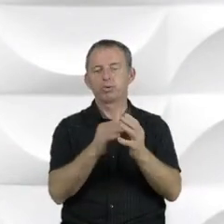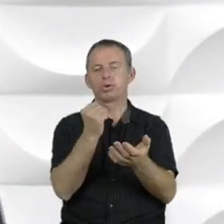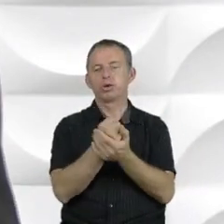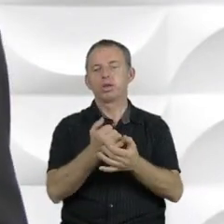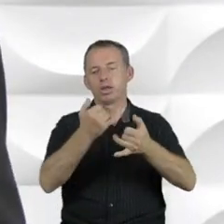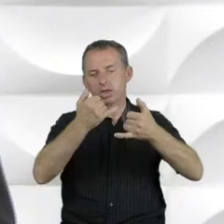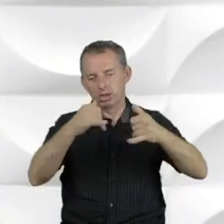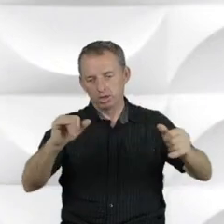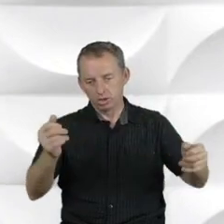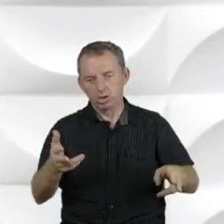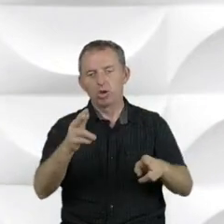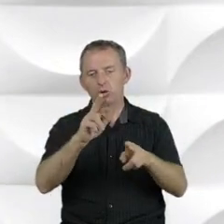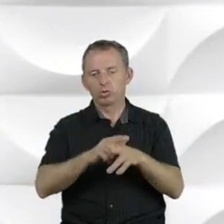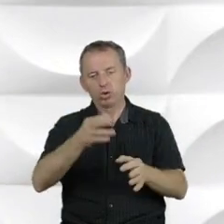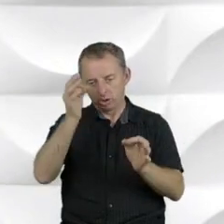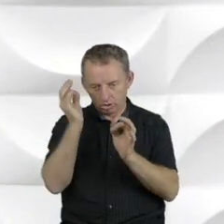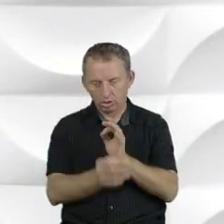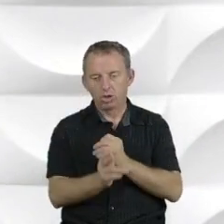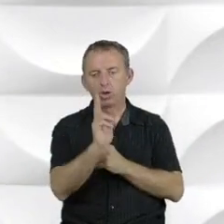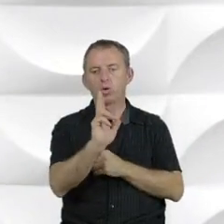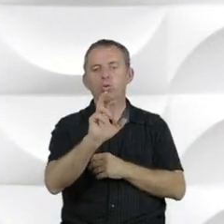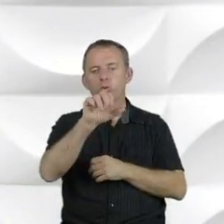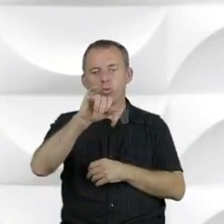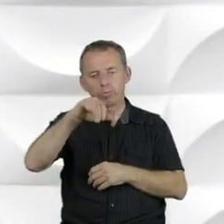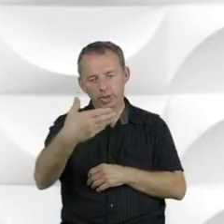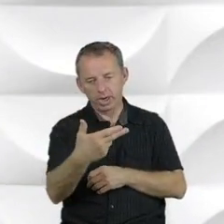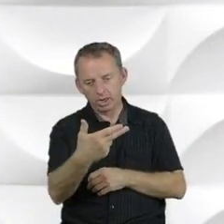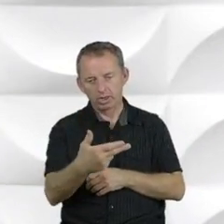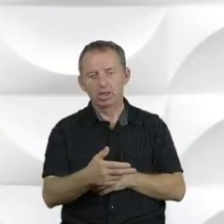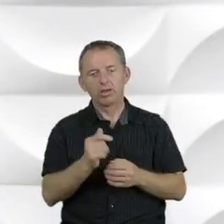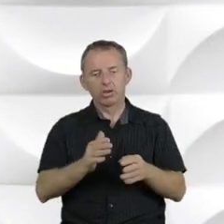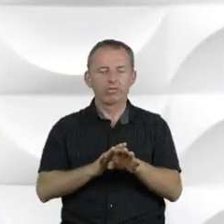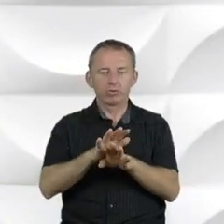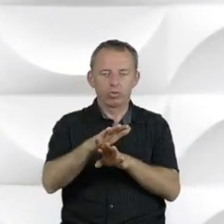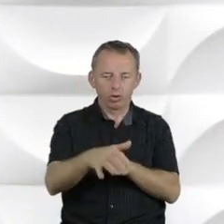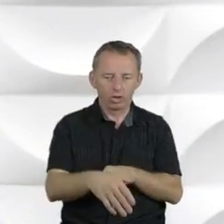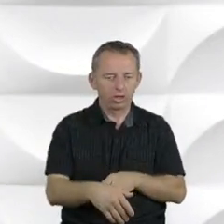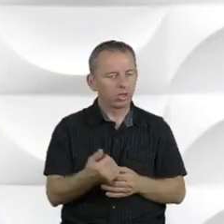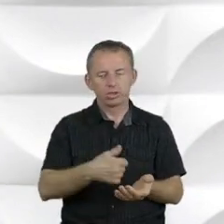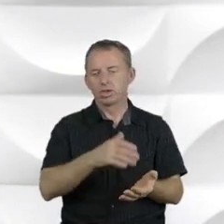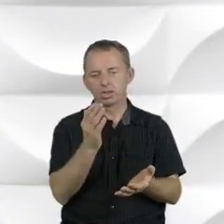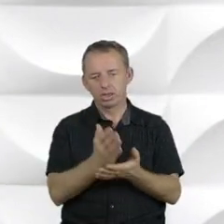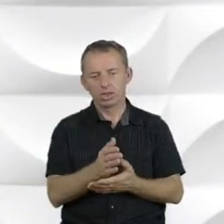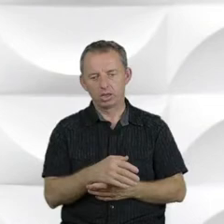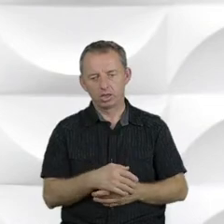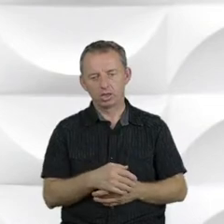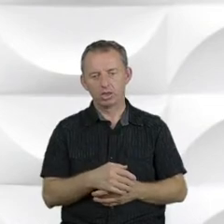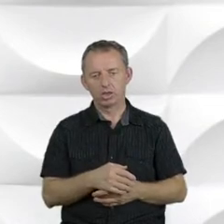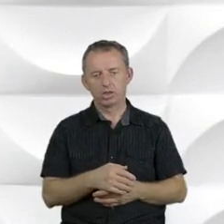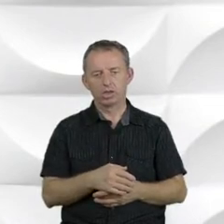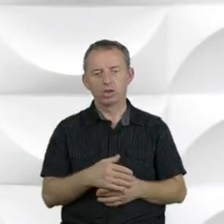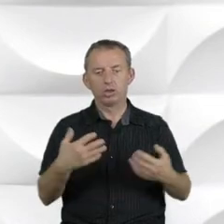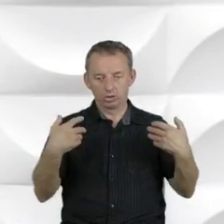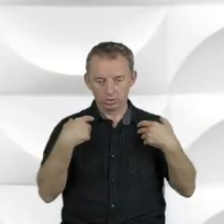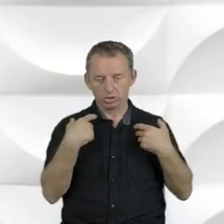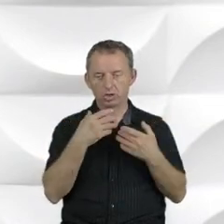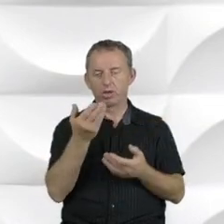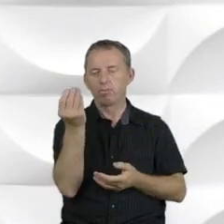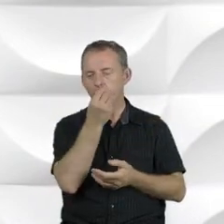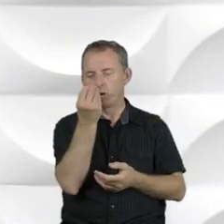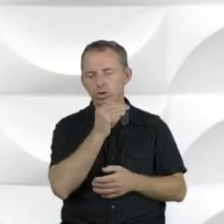Inni, szczególnie tutaj Qumran się bardzo wsławiło i nie tylko odkrycia nad Morzem Martwym,